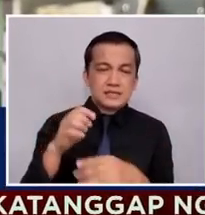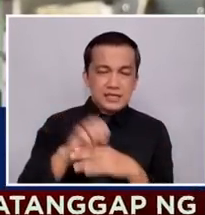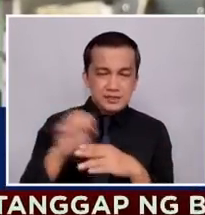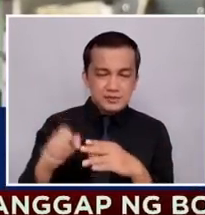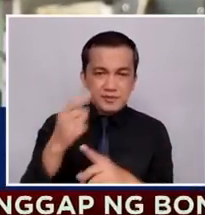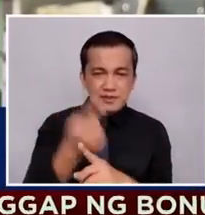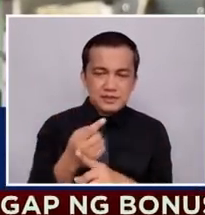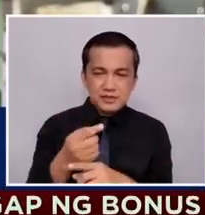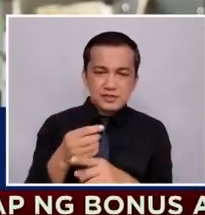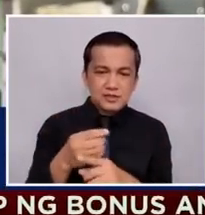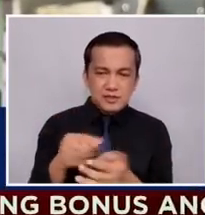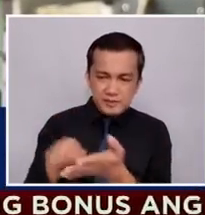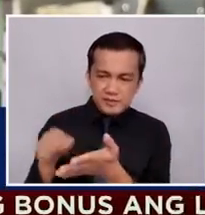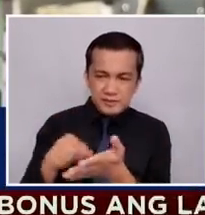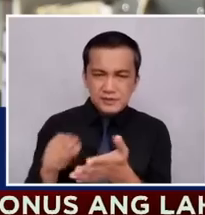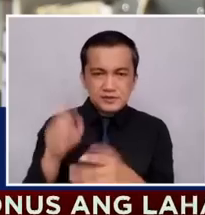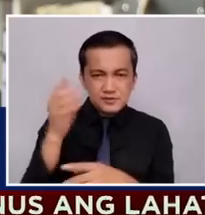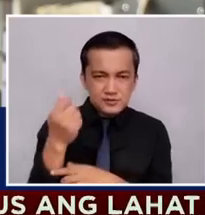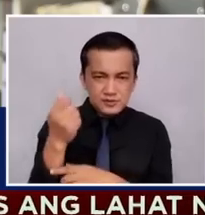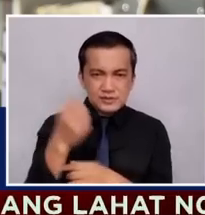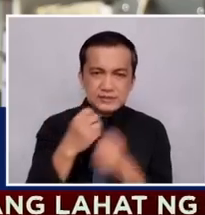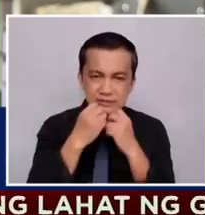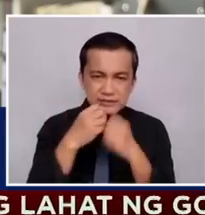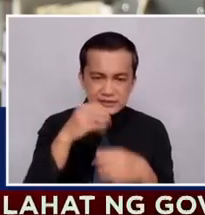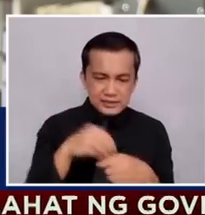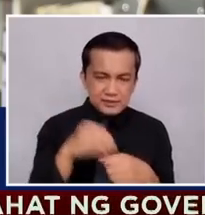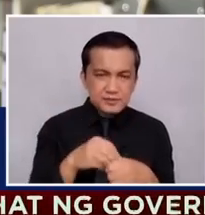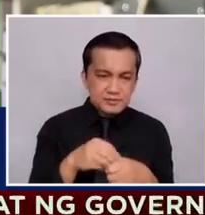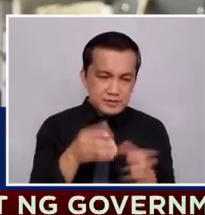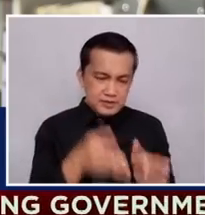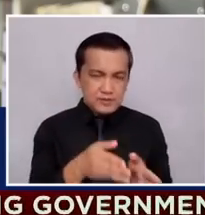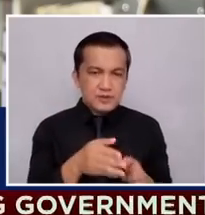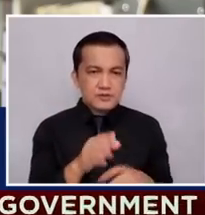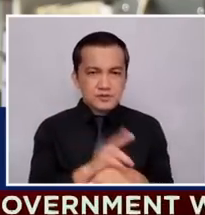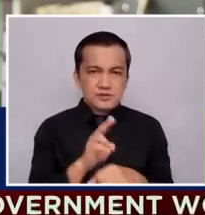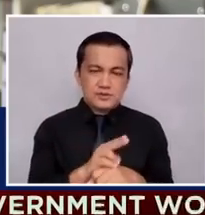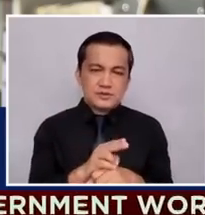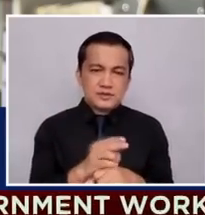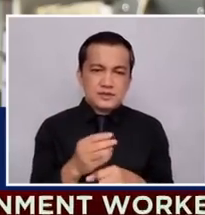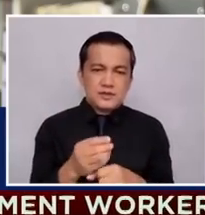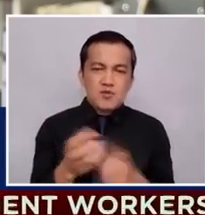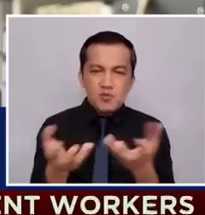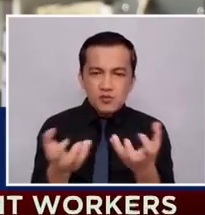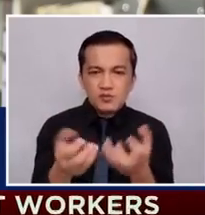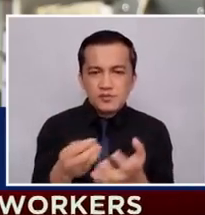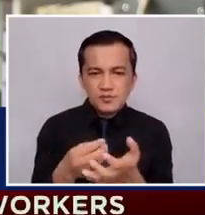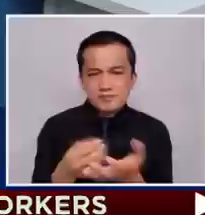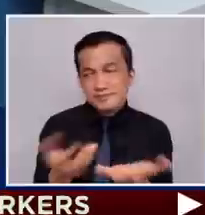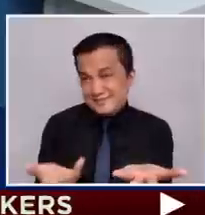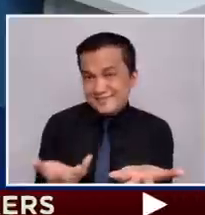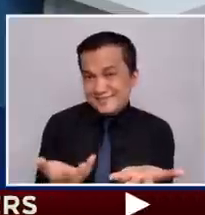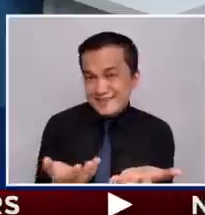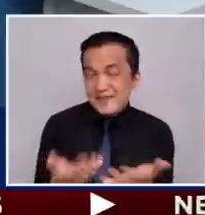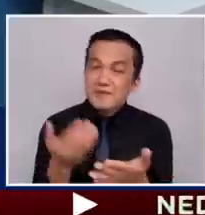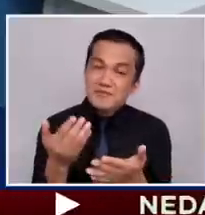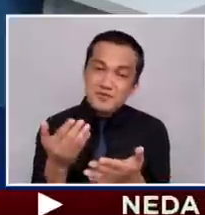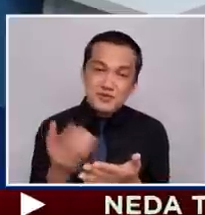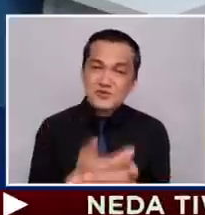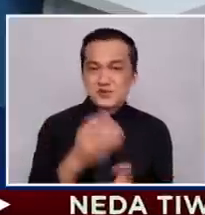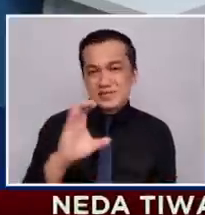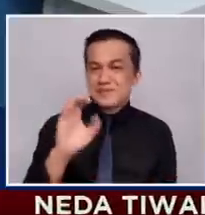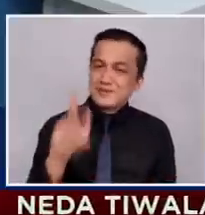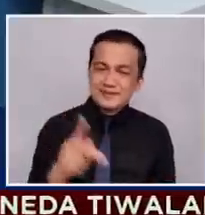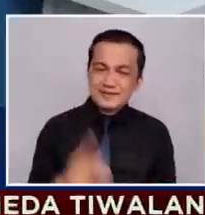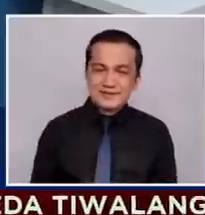to save a bit, and then siguro pag may natiraman, gamitin ko siya sa wants ko, like to buy the siguro a new phone. Ngayong araw